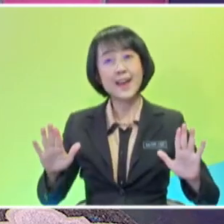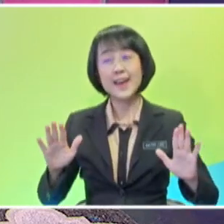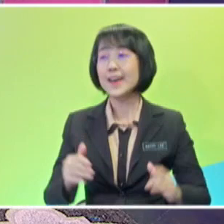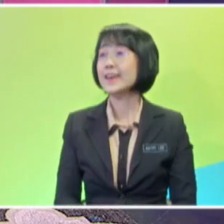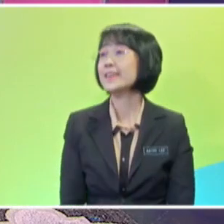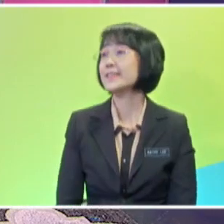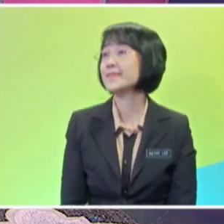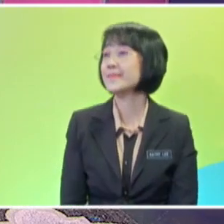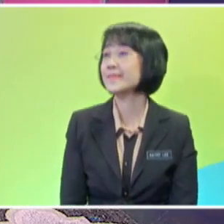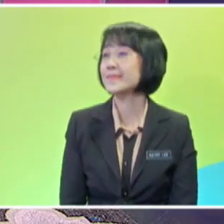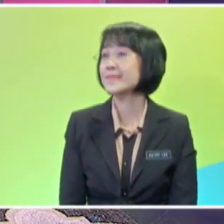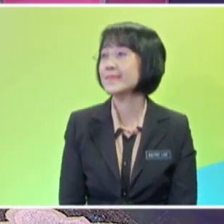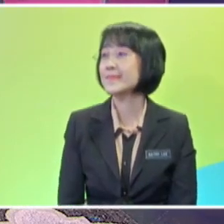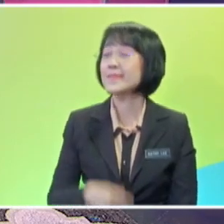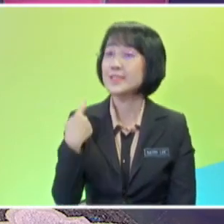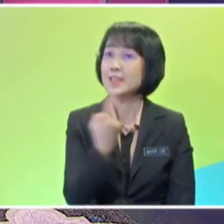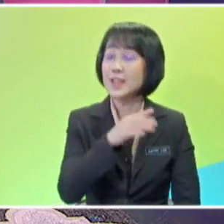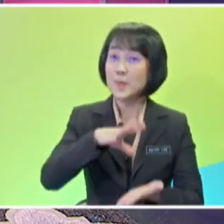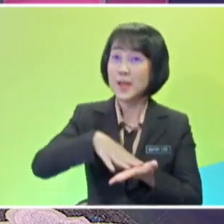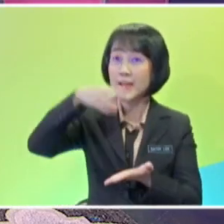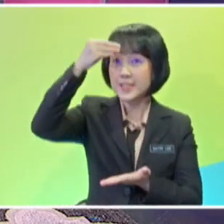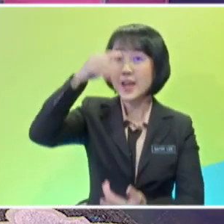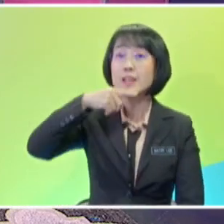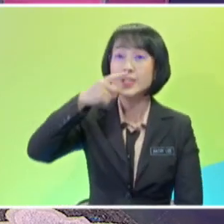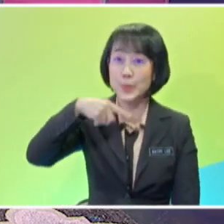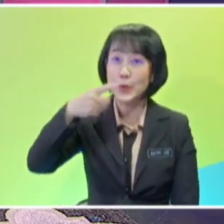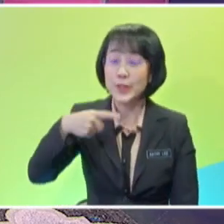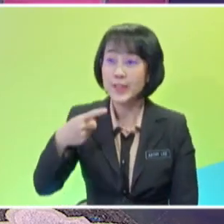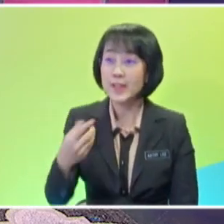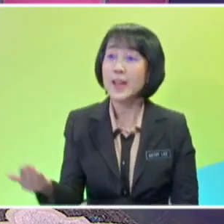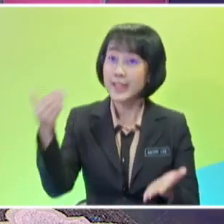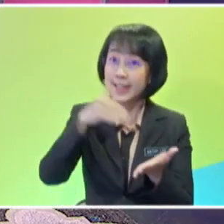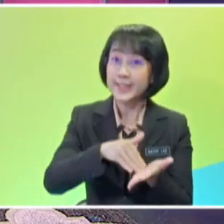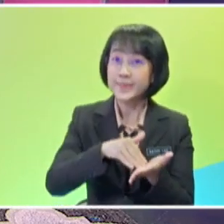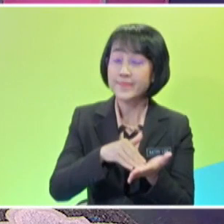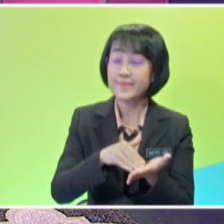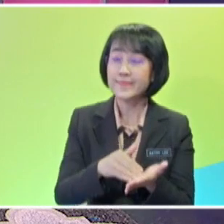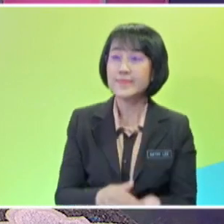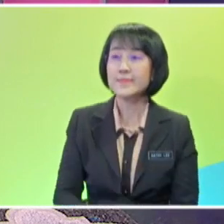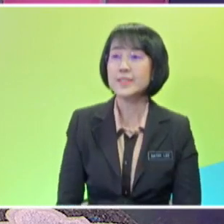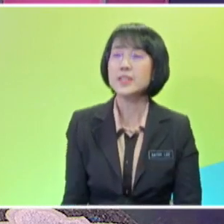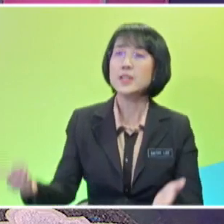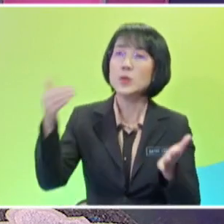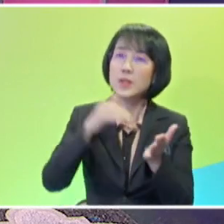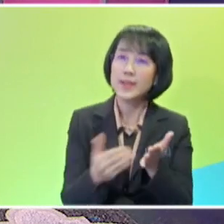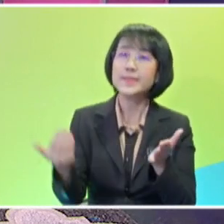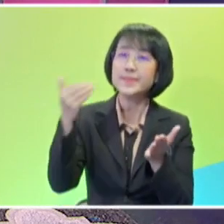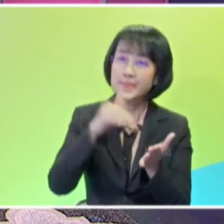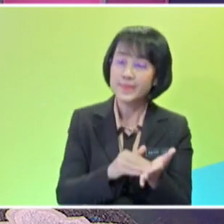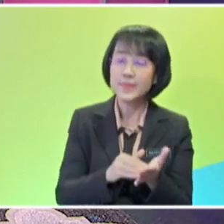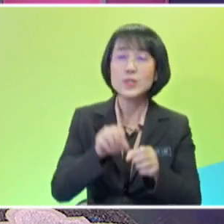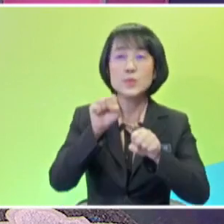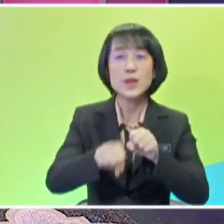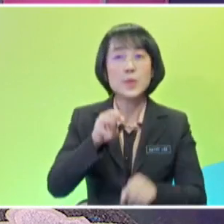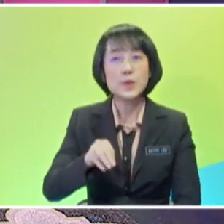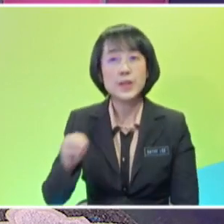baik tidak belajar sembuh ya kita sebut lagi sekali boleh banyak-banyak kali supaya murid-murid